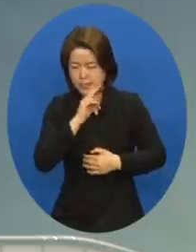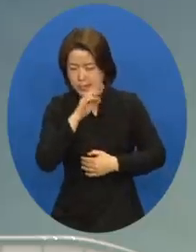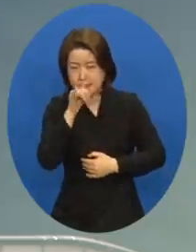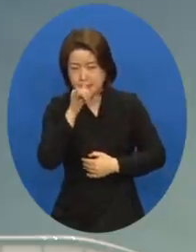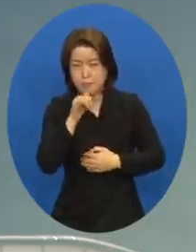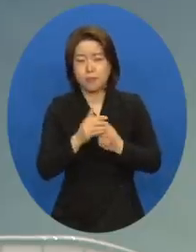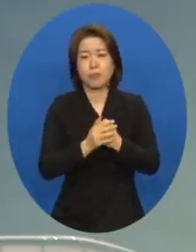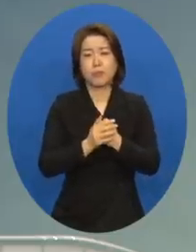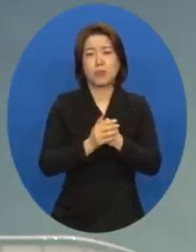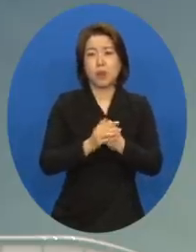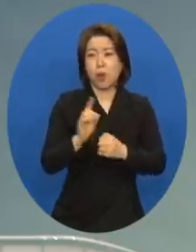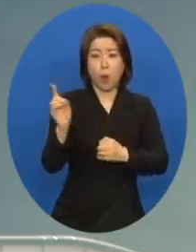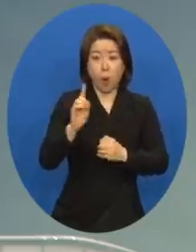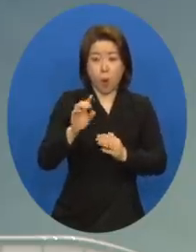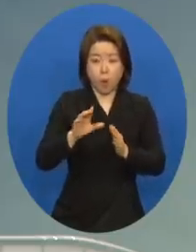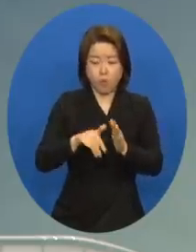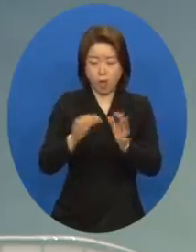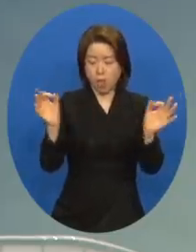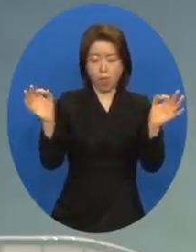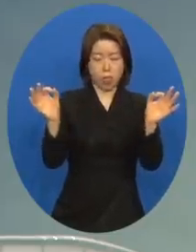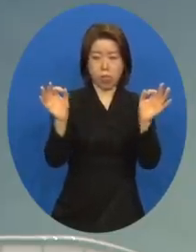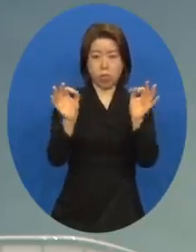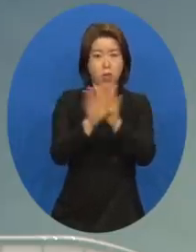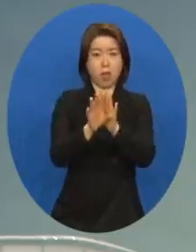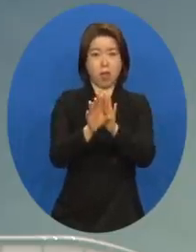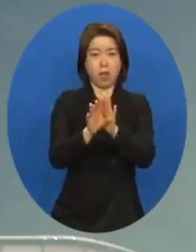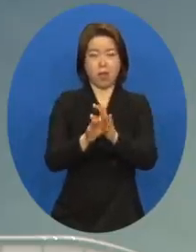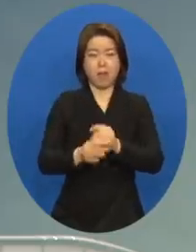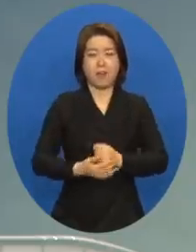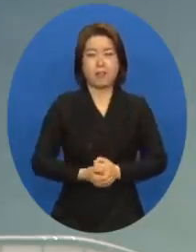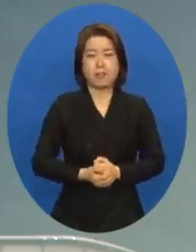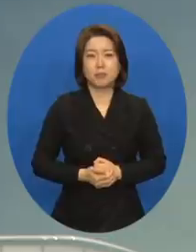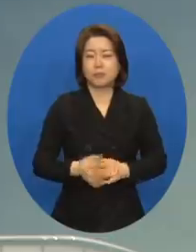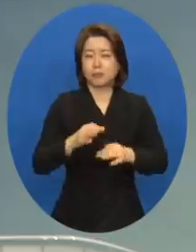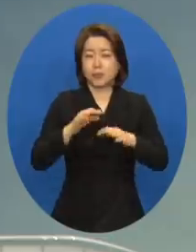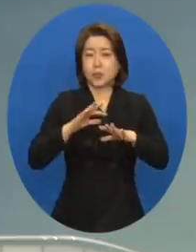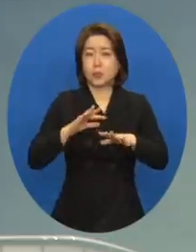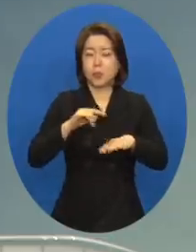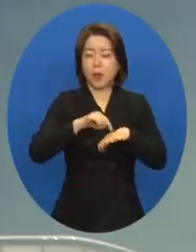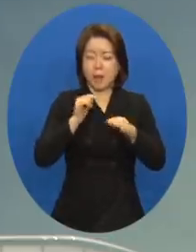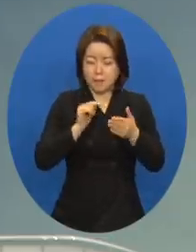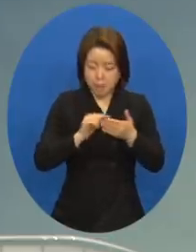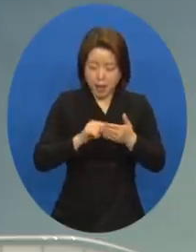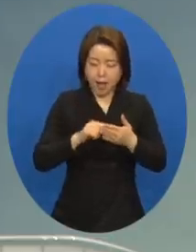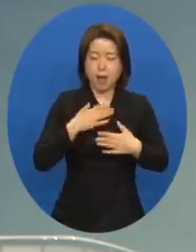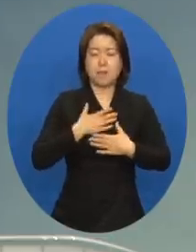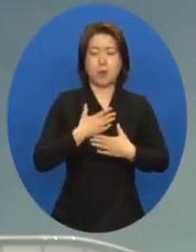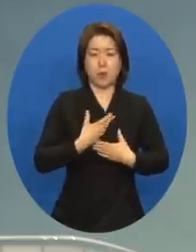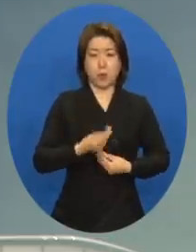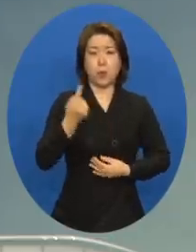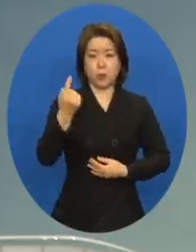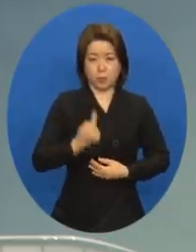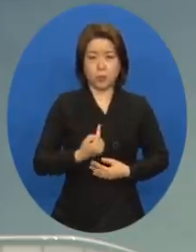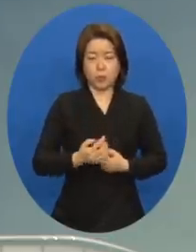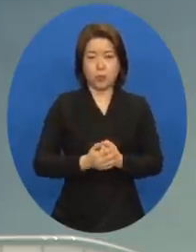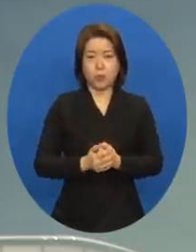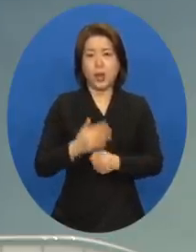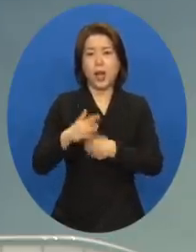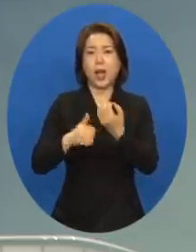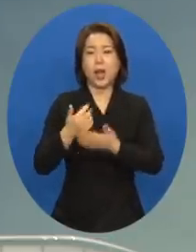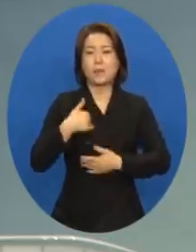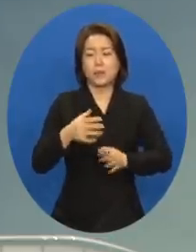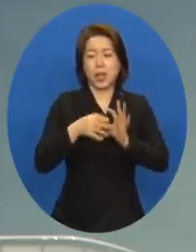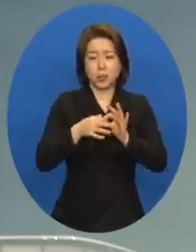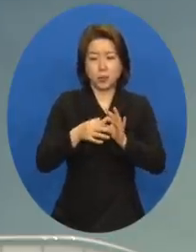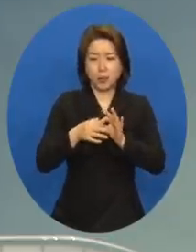의심이 정말 어느덧 다 사그러져 버립니다. 놀라운 마음에 평안이 오고 하나님이 나를 통해